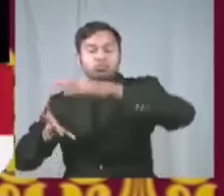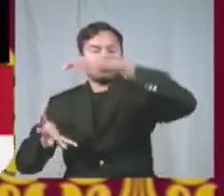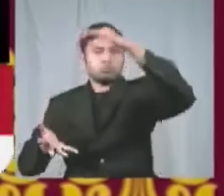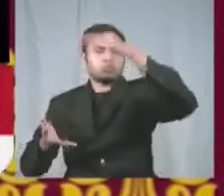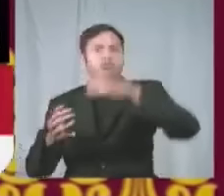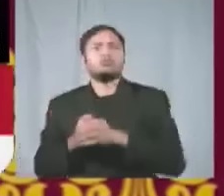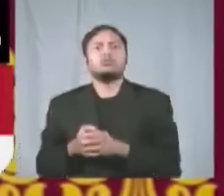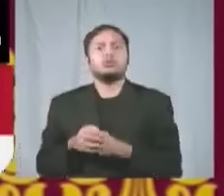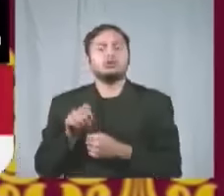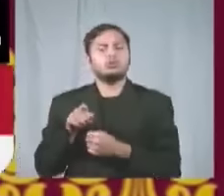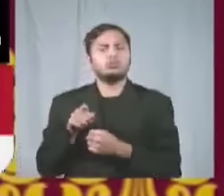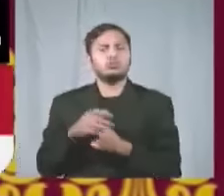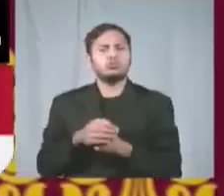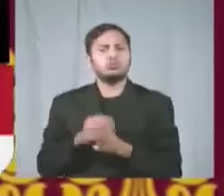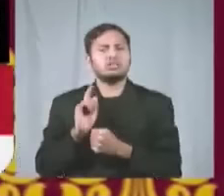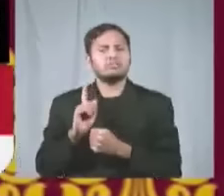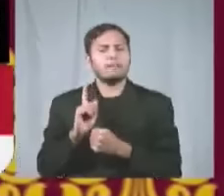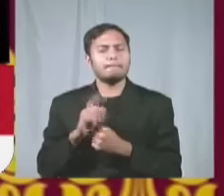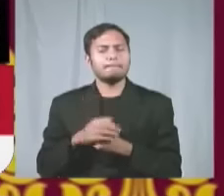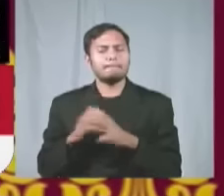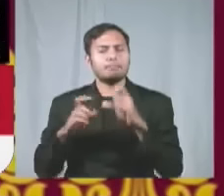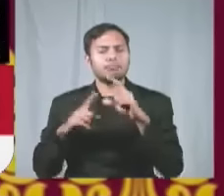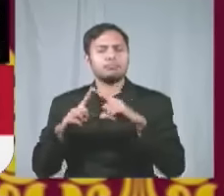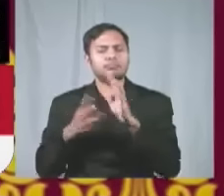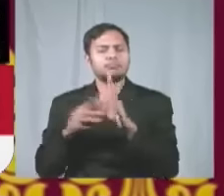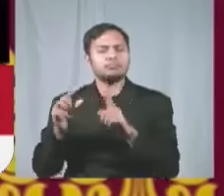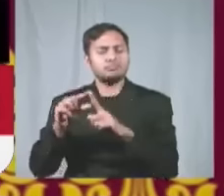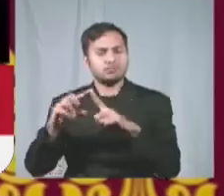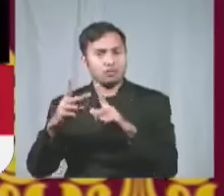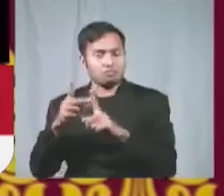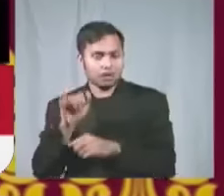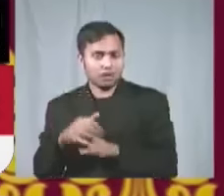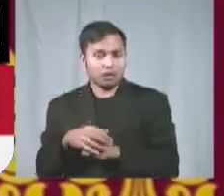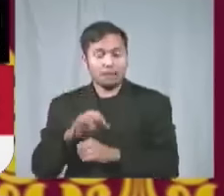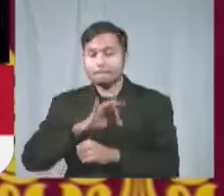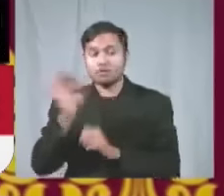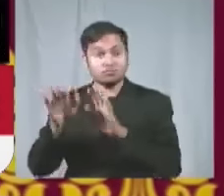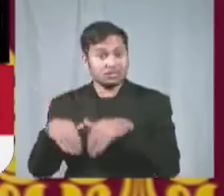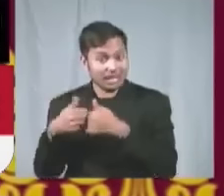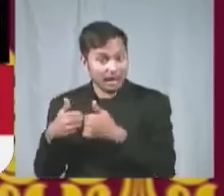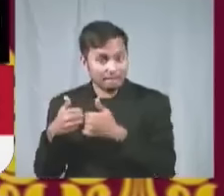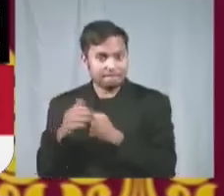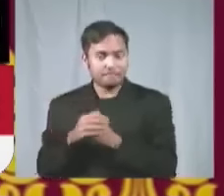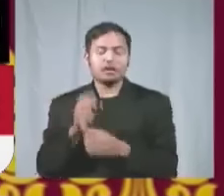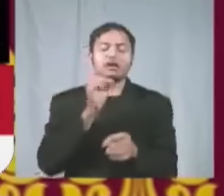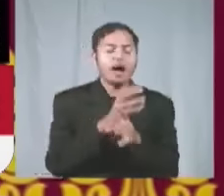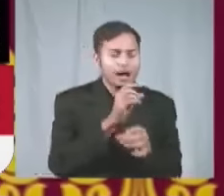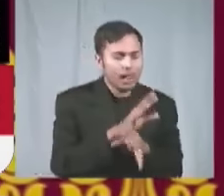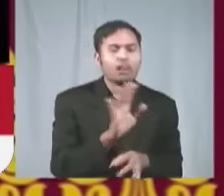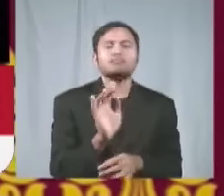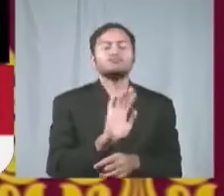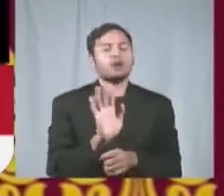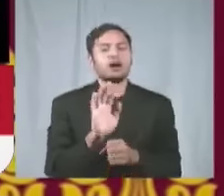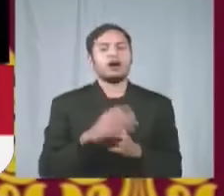juga dong berarti Pak. Kalau tadi masalah proyek-proyek yang ada di Kota Medan yang belum selesai, bukan gagal. Ini gagal